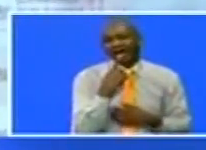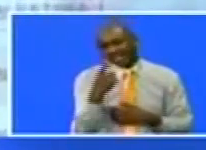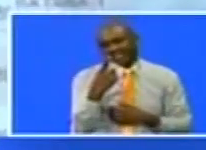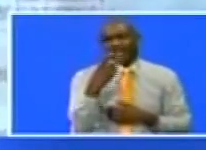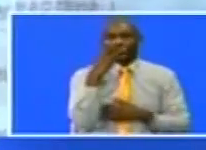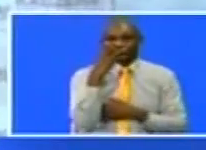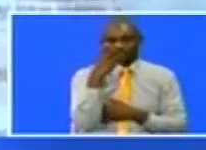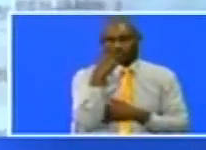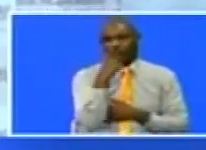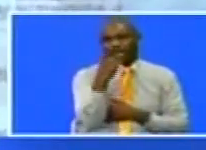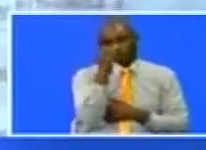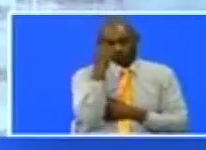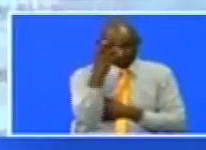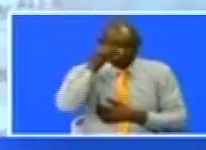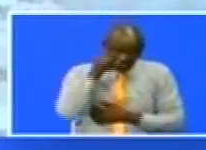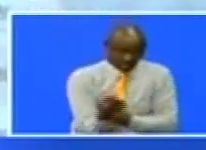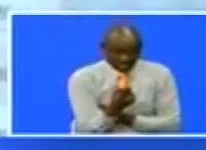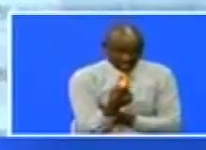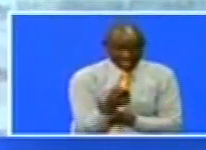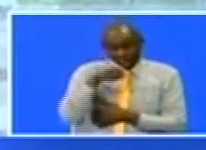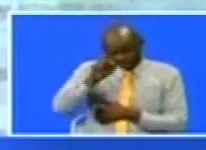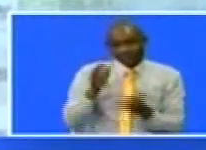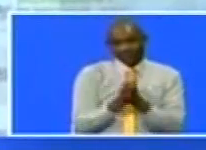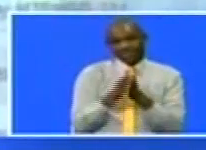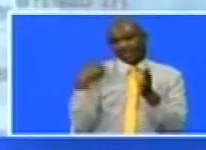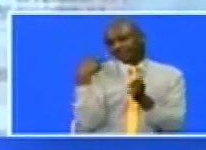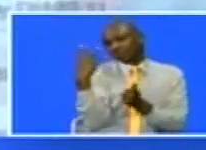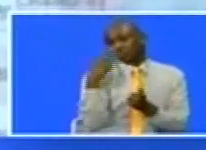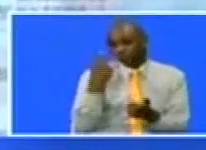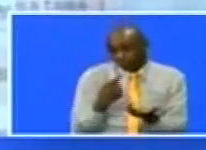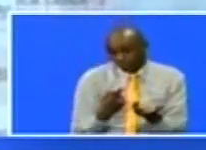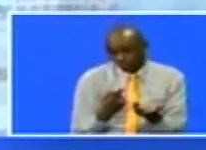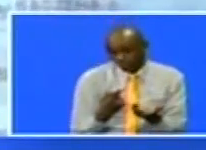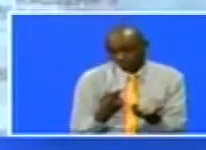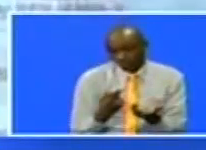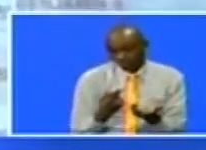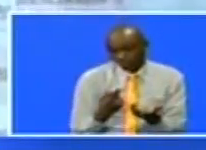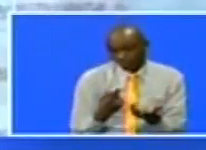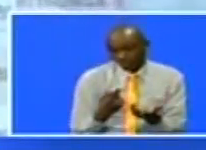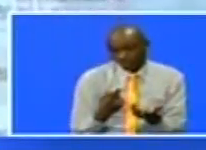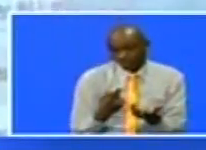1400 kura zaidi ya 1400 akiongoza na kufuatiwa na